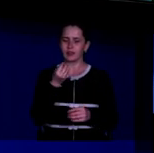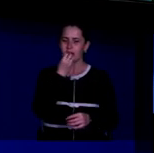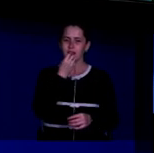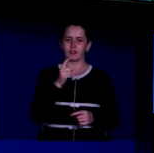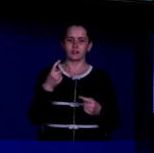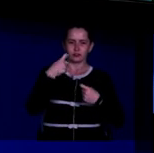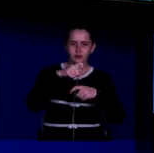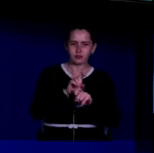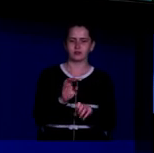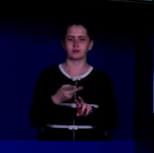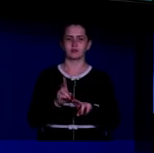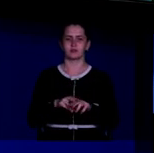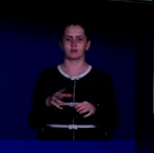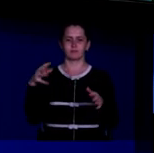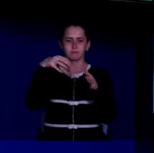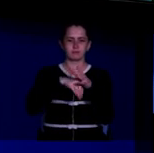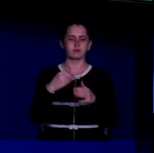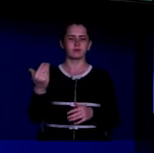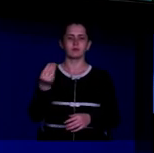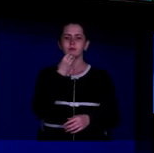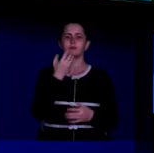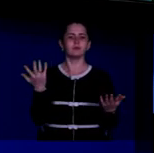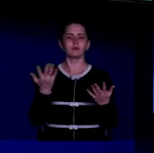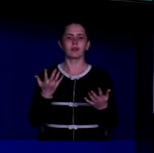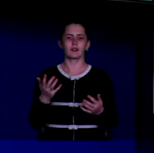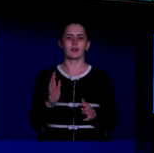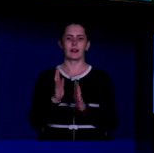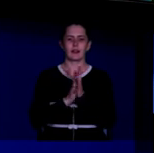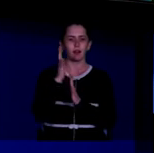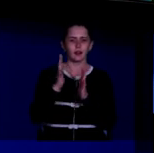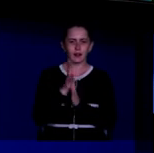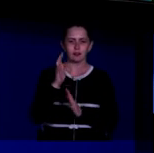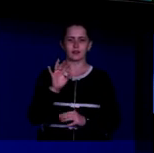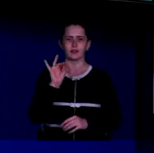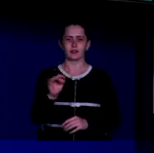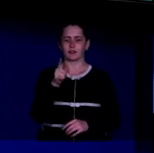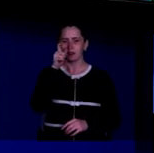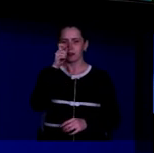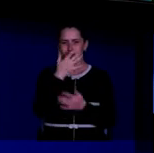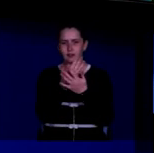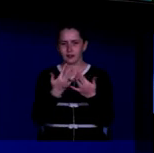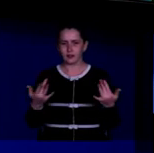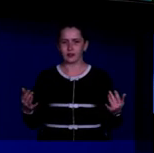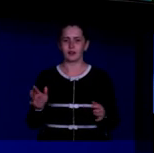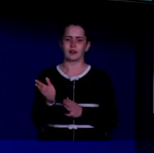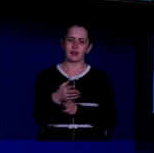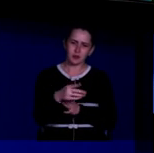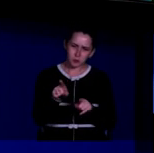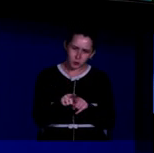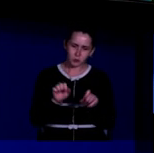животных. Основа рациона дикой утки составляет, ребята, растительная пища и насекомые, мелкая